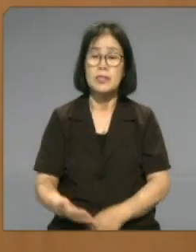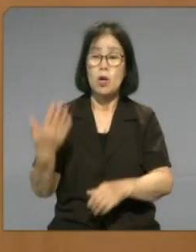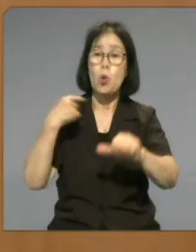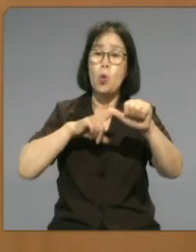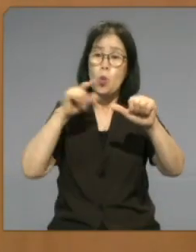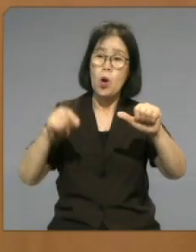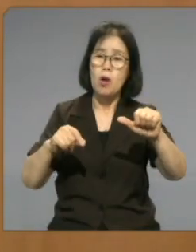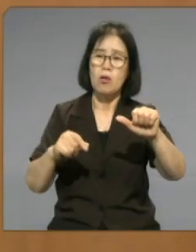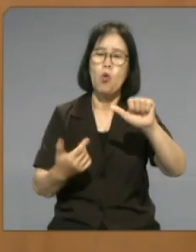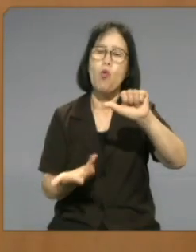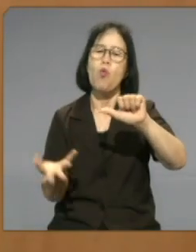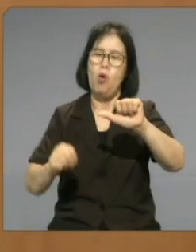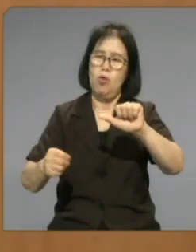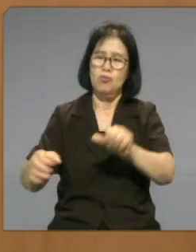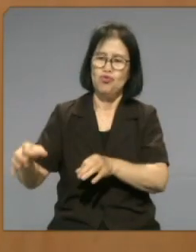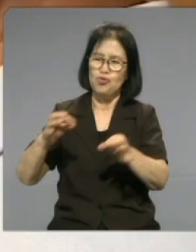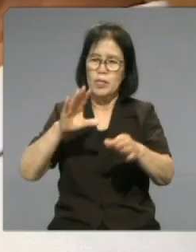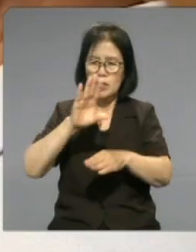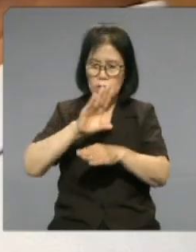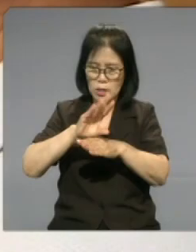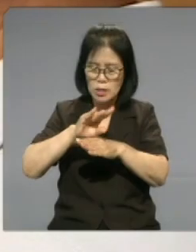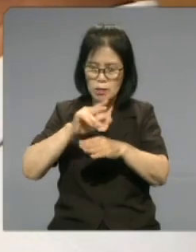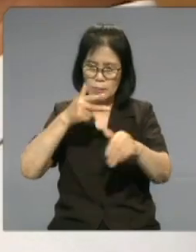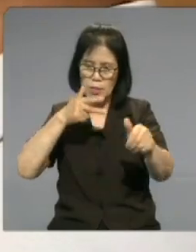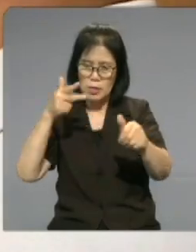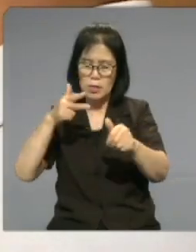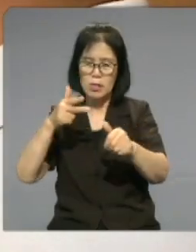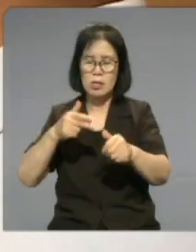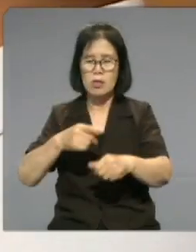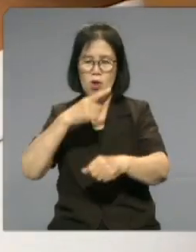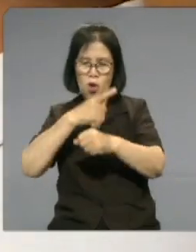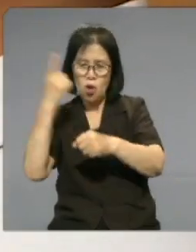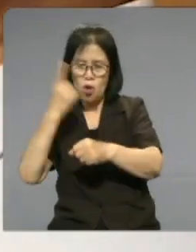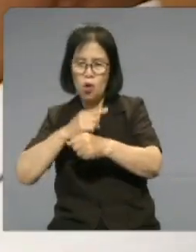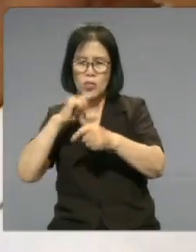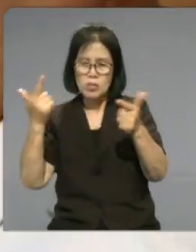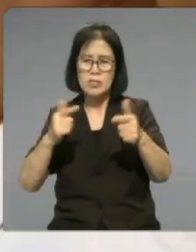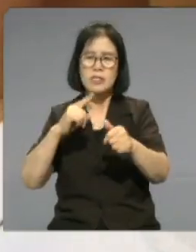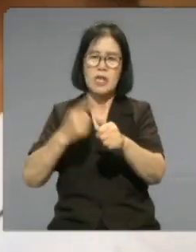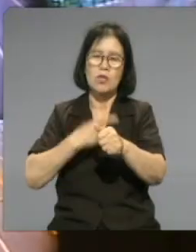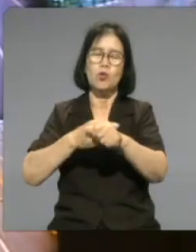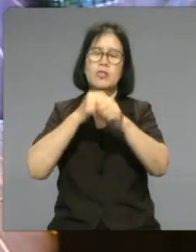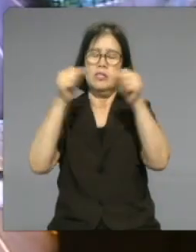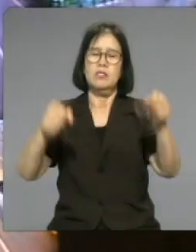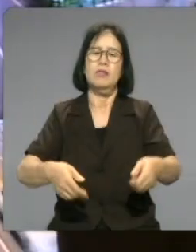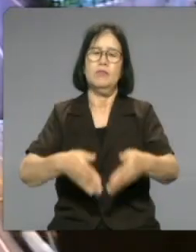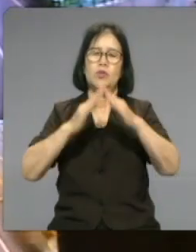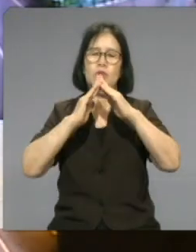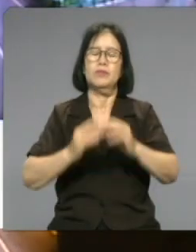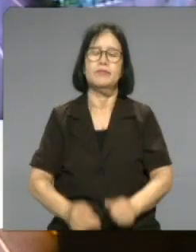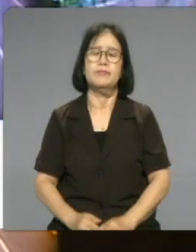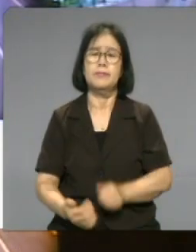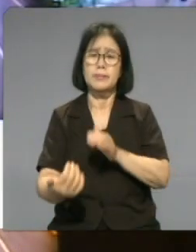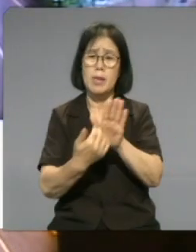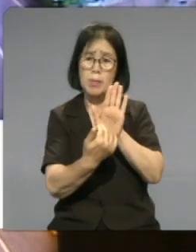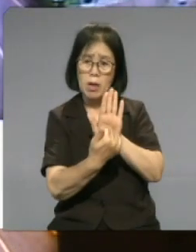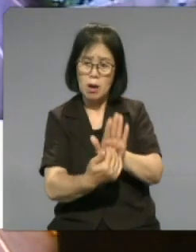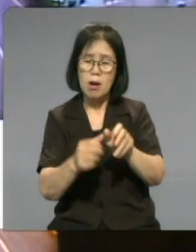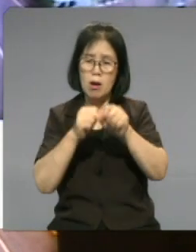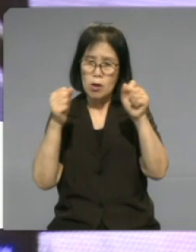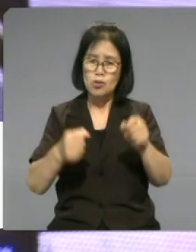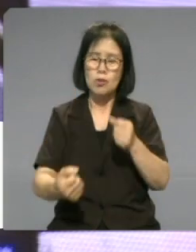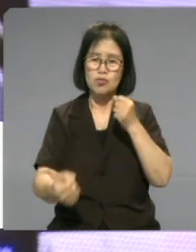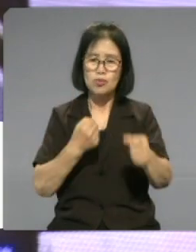5월 5억 원을 투입해 CCTV와 원격 통제 설비 등 자동 시스템을 갖췄습니다. 예방 시스템을